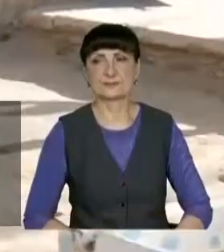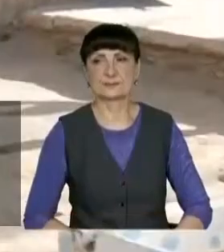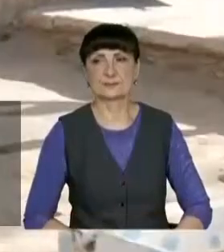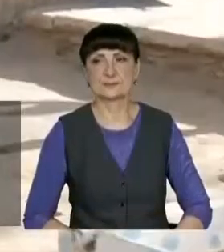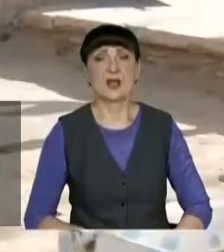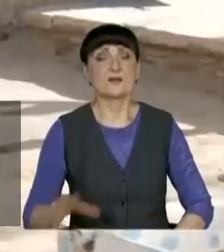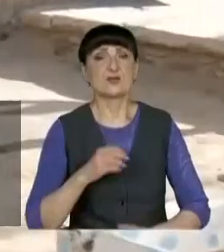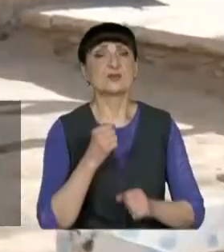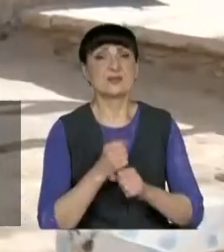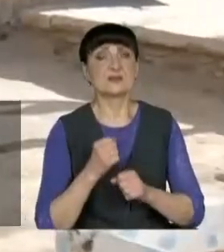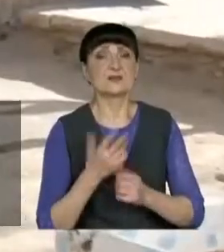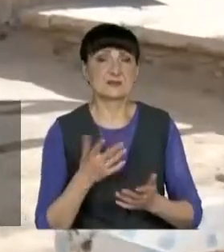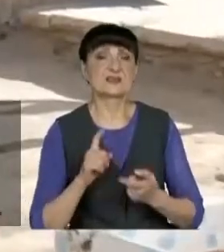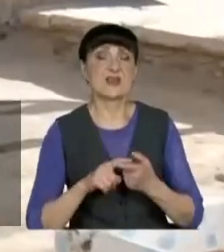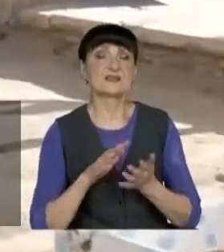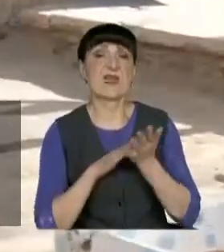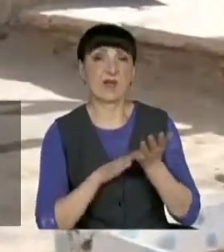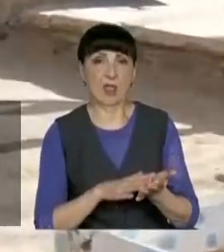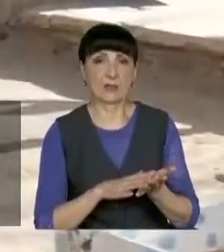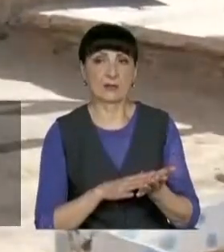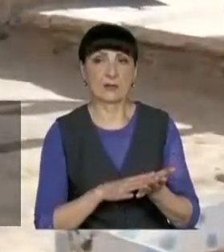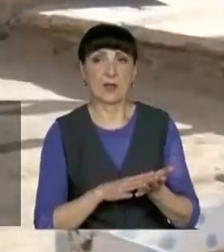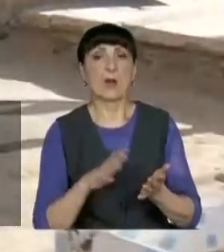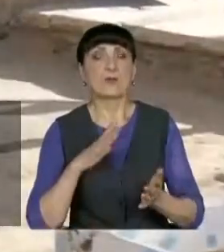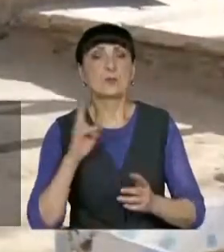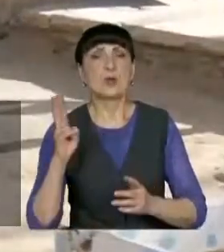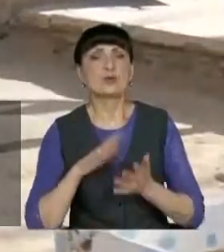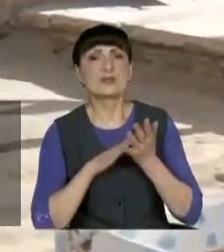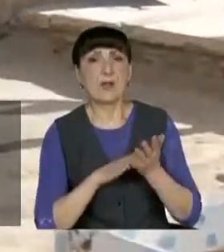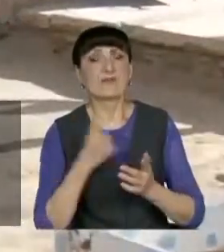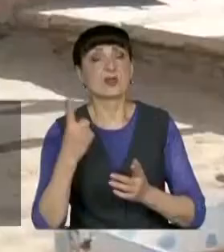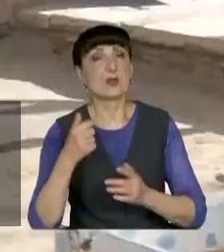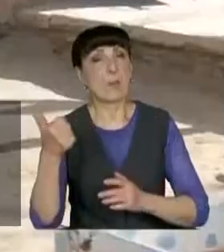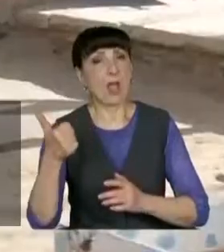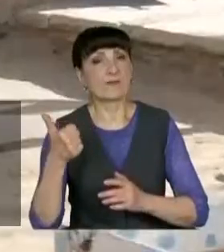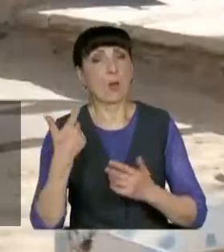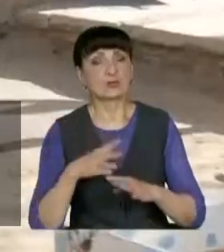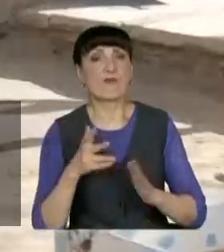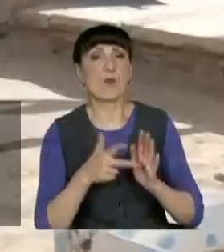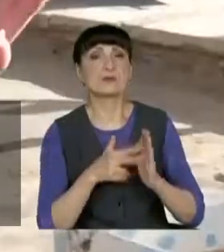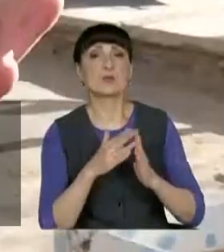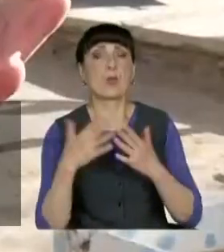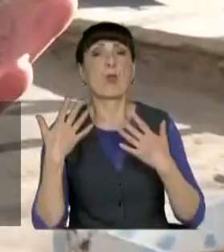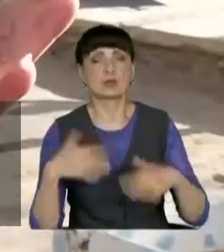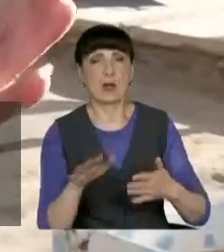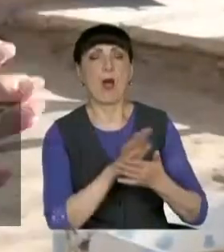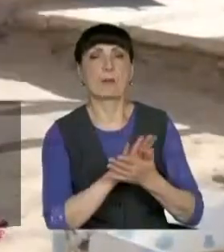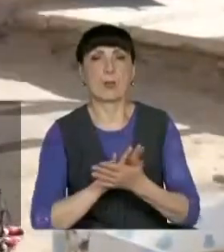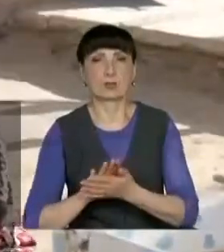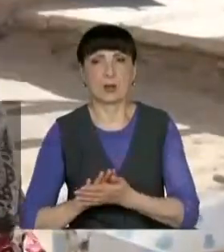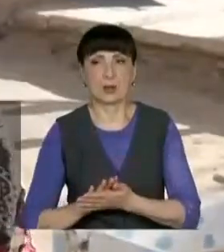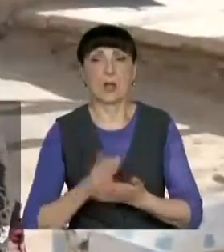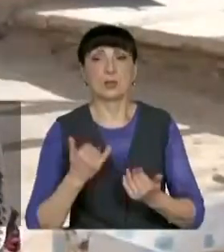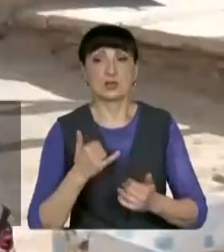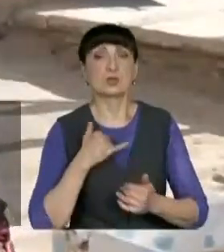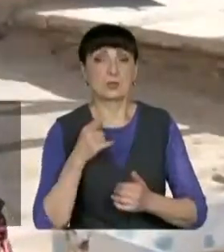случае делается по мере поступления заявлений. Вот были кричащие дома, мы вначале их сделали. Мы уже 8 домов обработали. Сейчас у